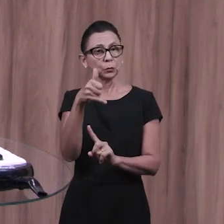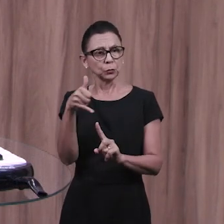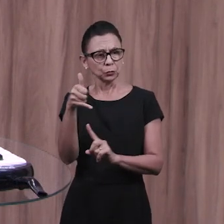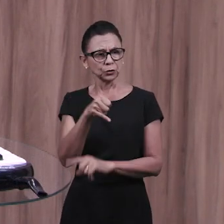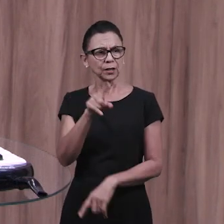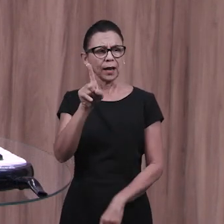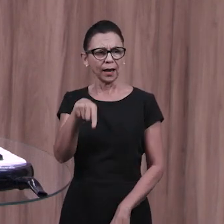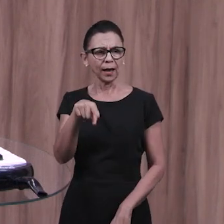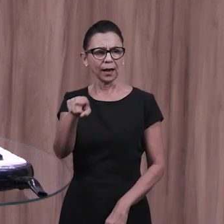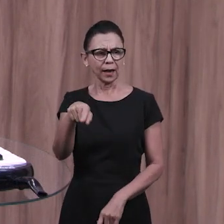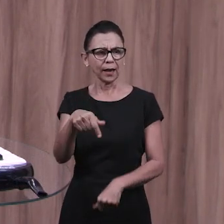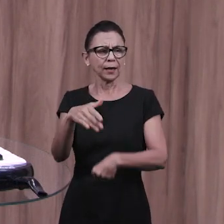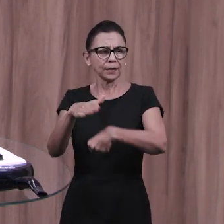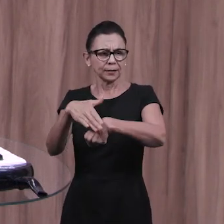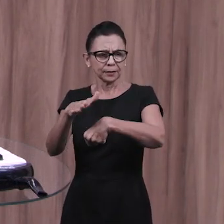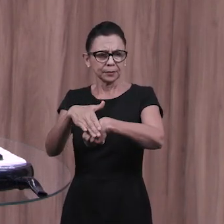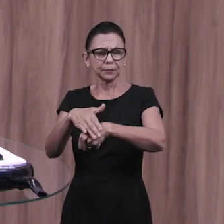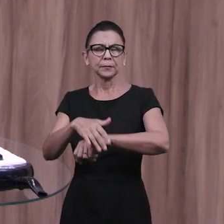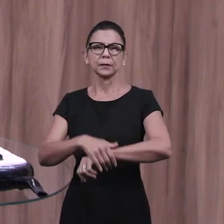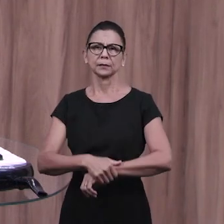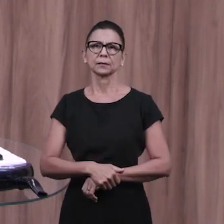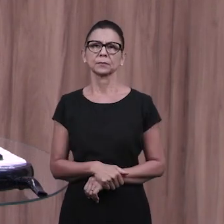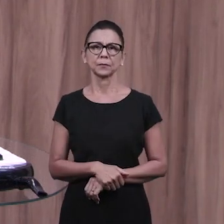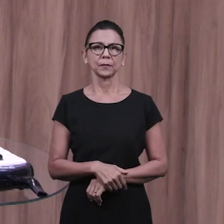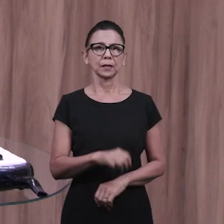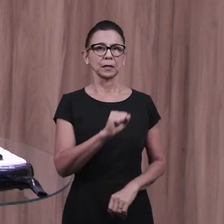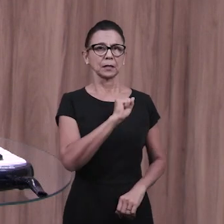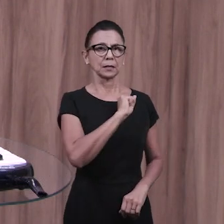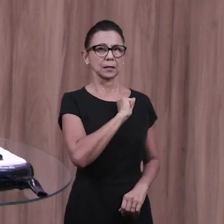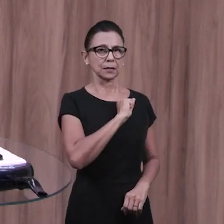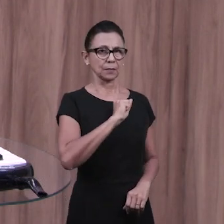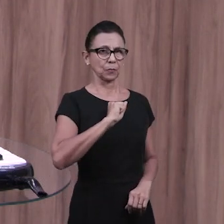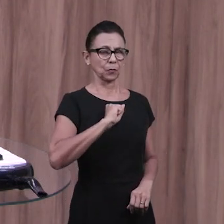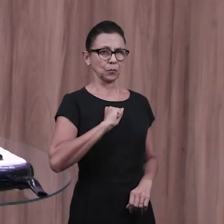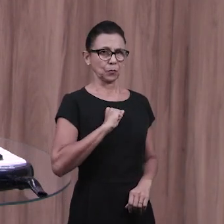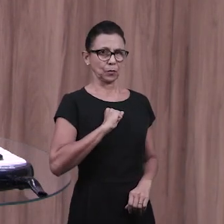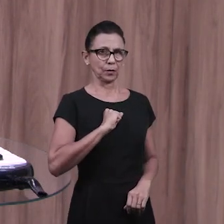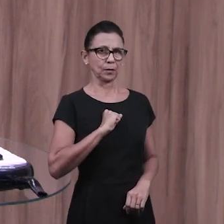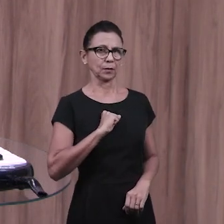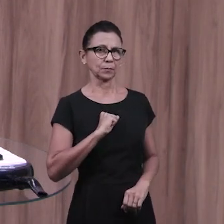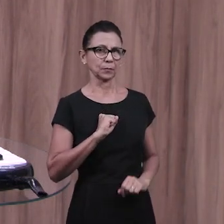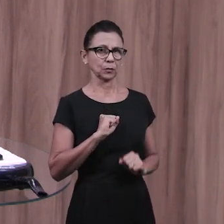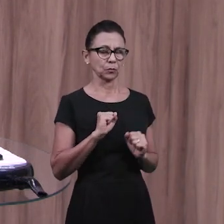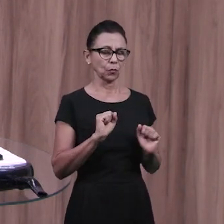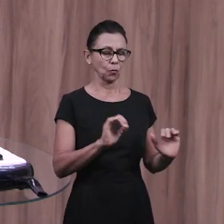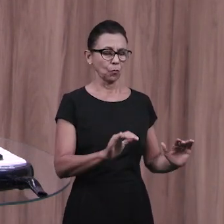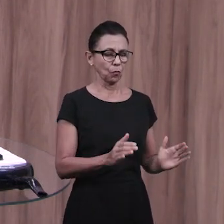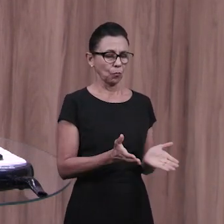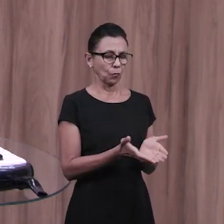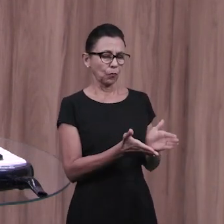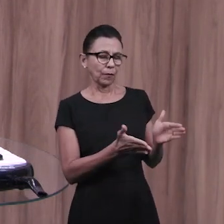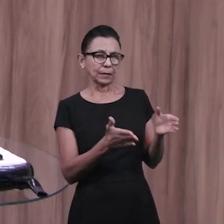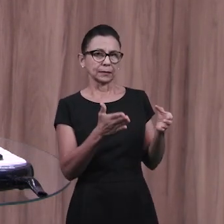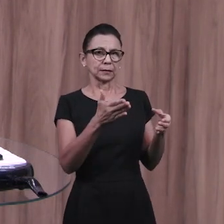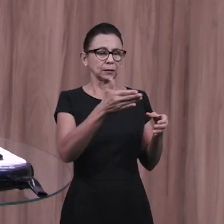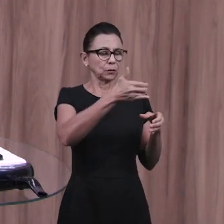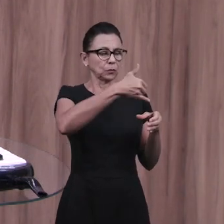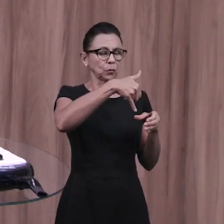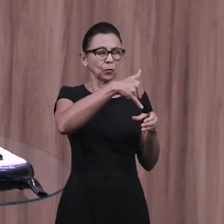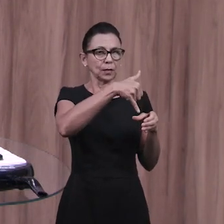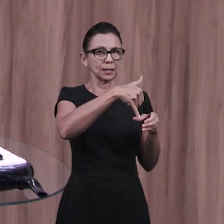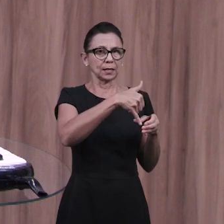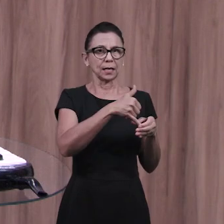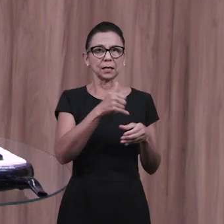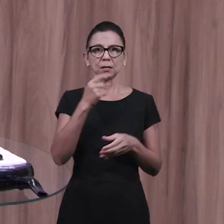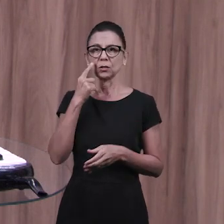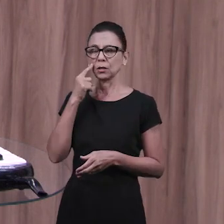car c'est celui-là que j'ai choisi. Samuel a pris le vase d'huile et a oint David parmi tous ses